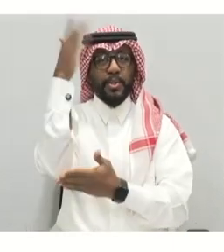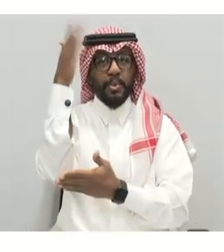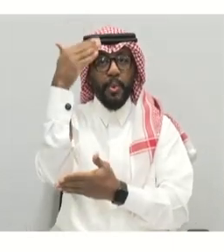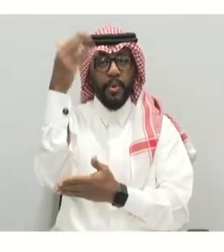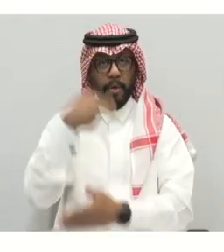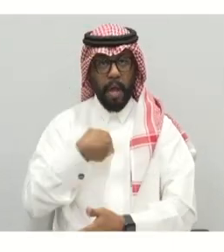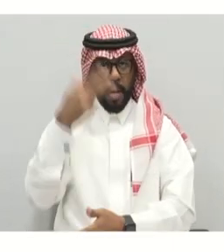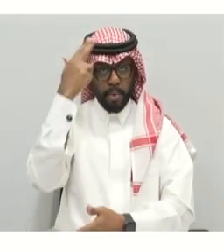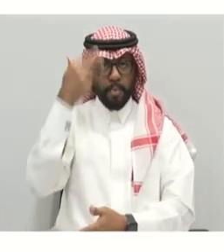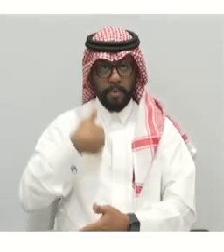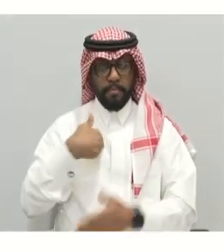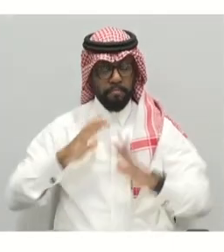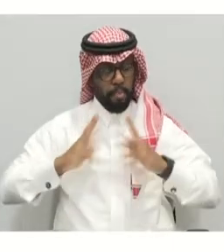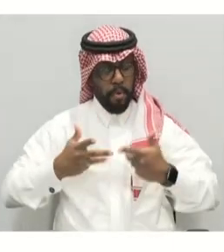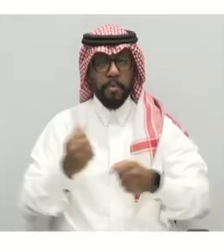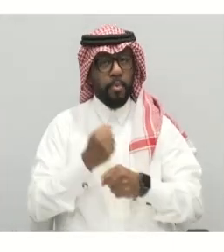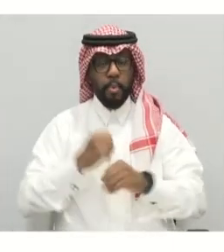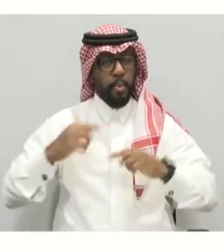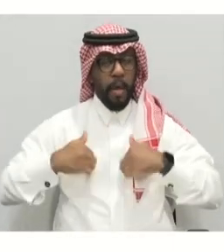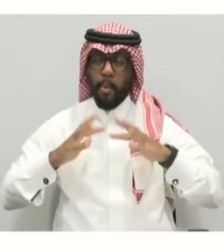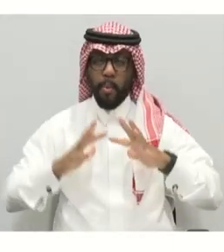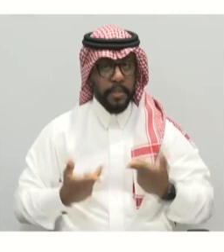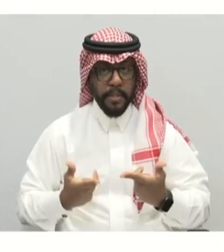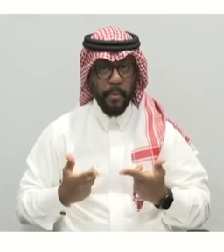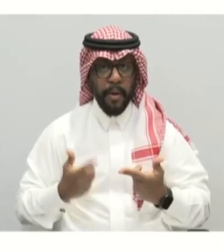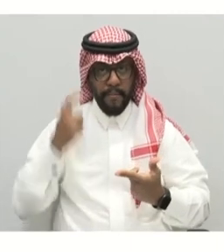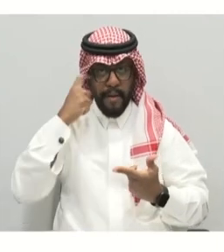هو دور المواطنه الصالح في خدمه الوطن